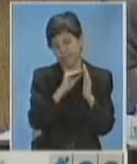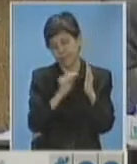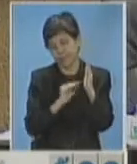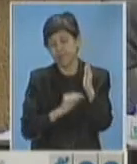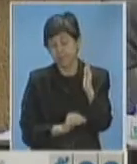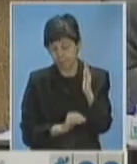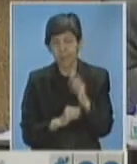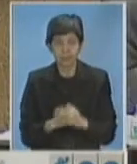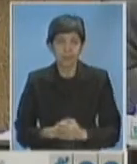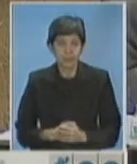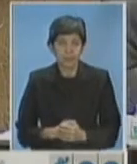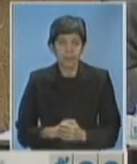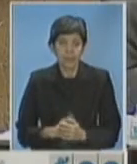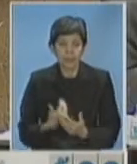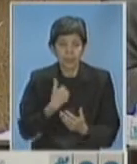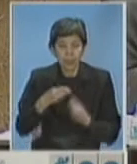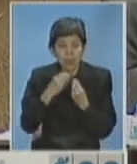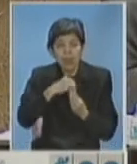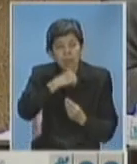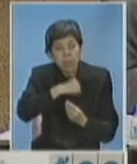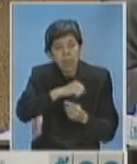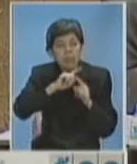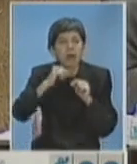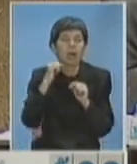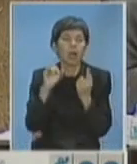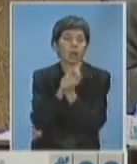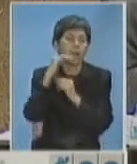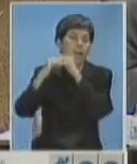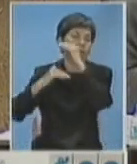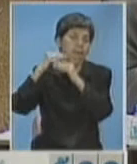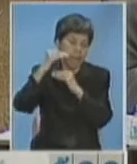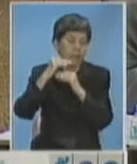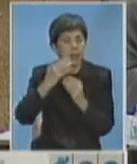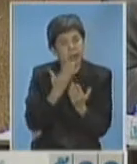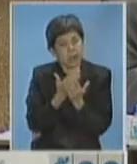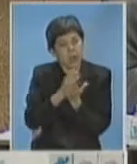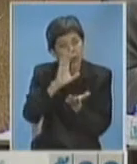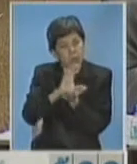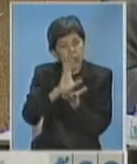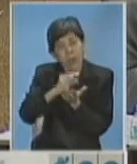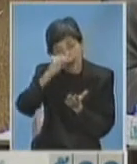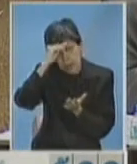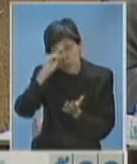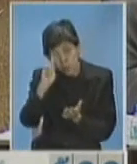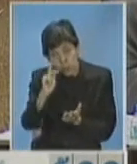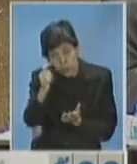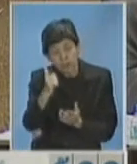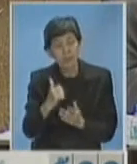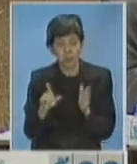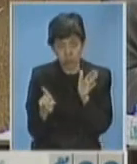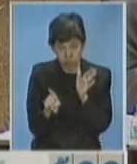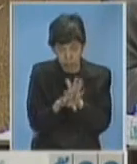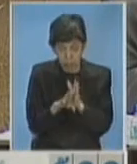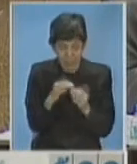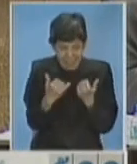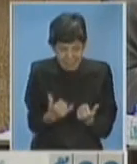อกจากนั้นแล้วไปให้ผู้สูงอายุก็ได้ค่ะกระทรวงพัฒนาสังคมหรือไปกองทุนกู้ยืมเพื่อการศึกษาสุดท้ายก็อยากจะเห็นว่าใน